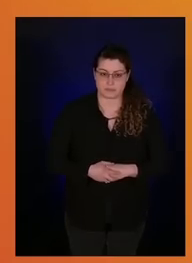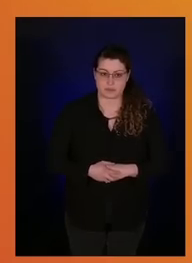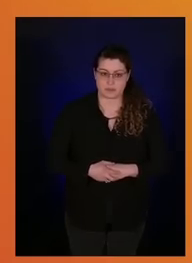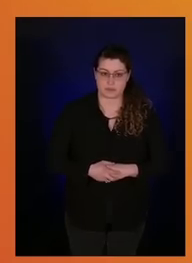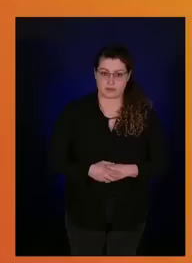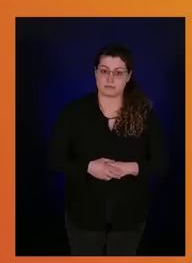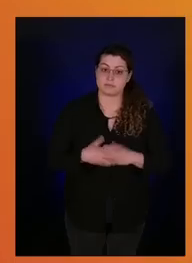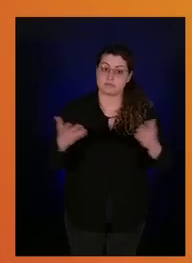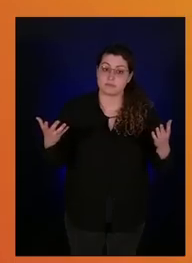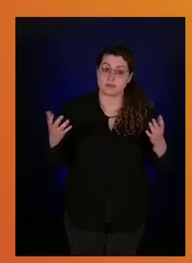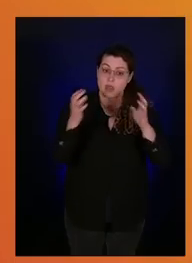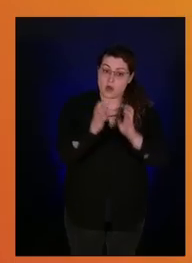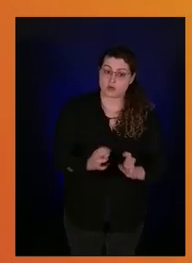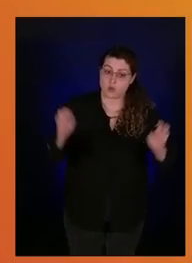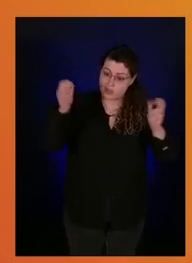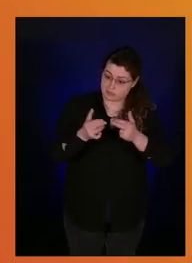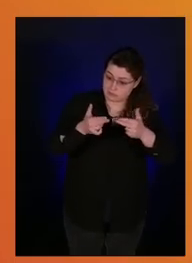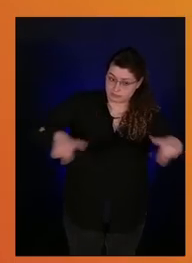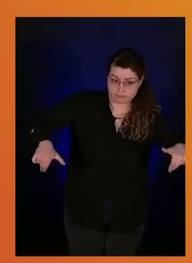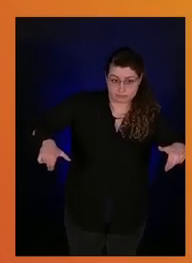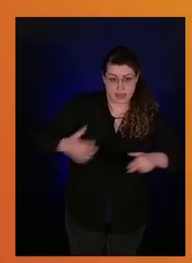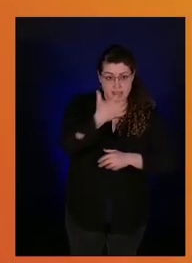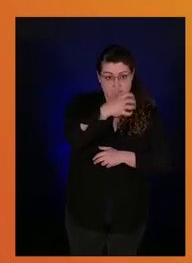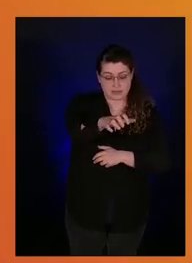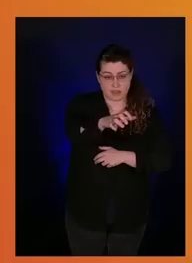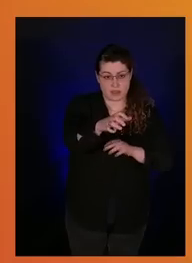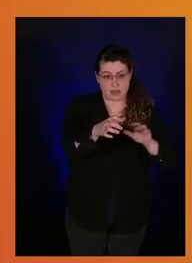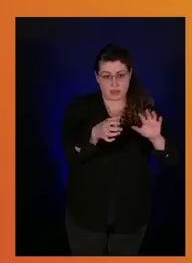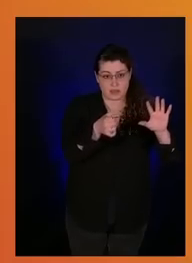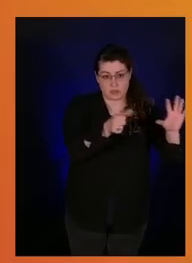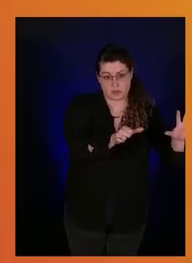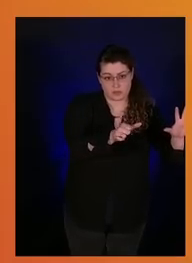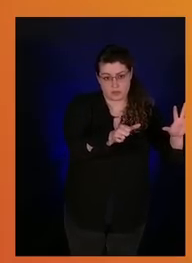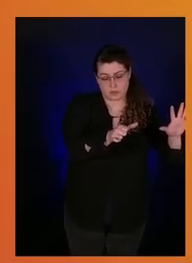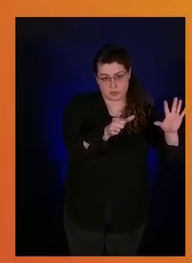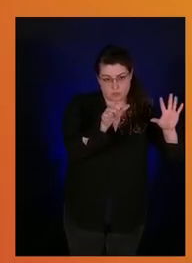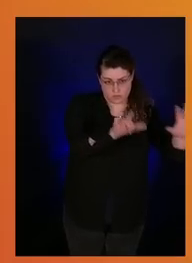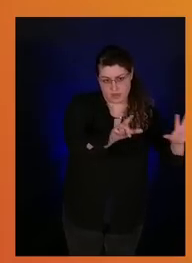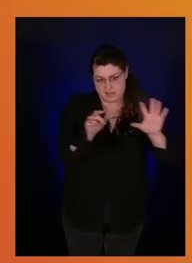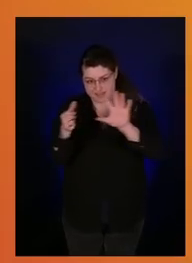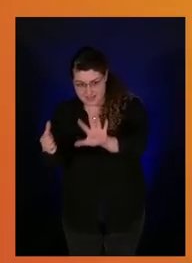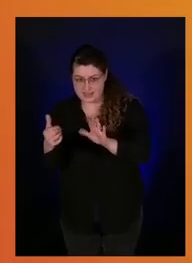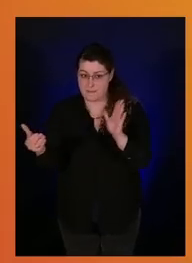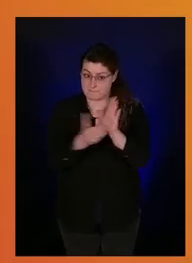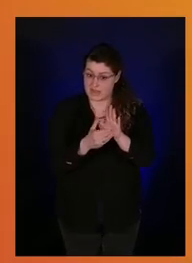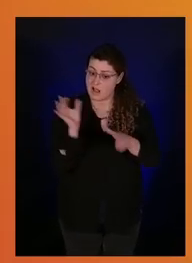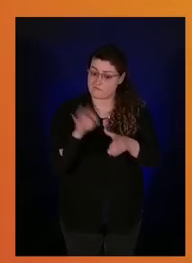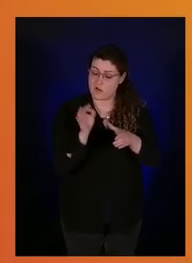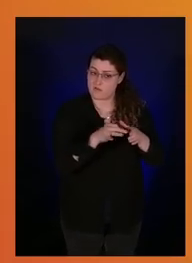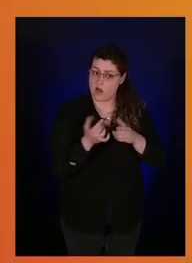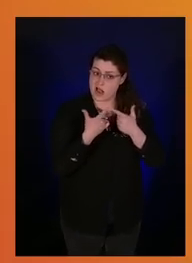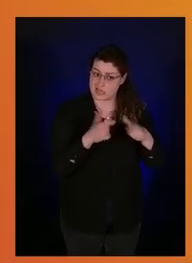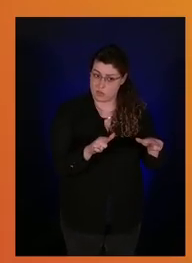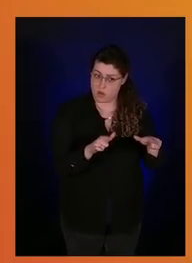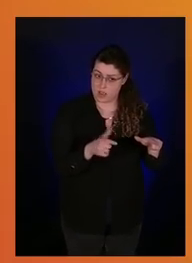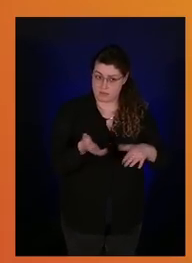À l'ouverture du congrès, il y avait 565 042 voix disponibles. Le nombre de votants